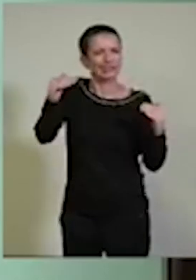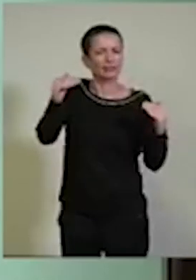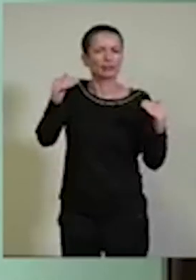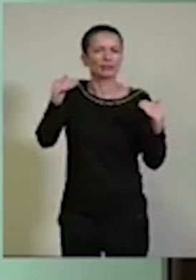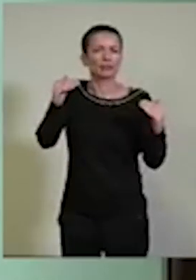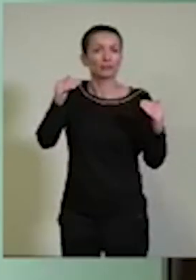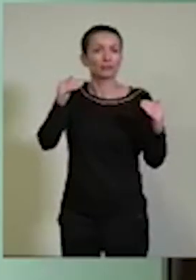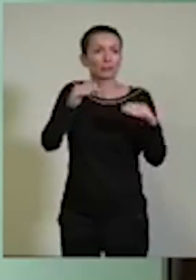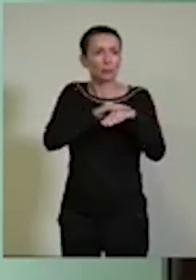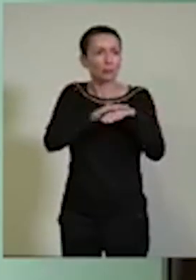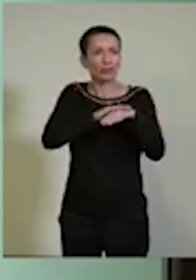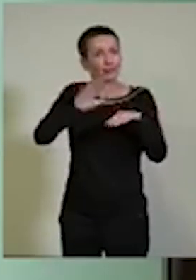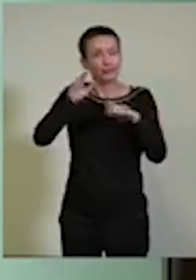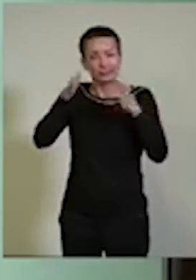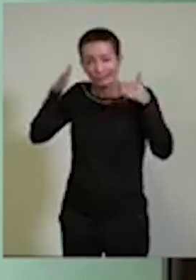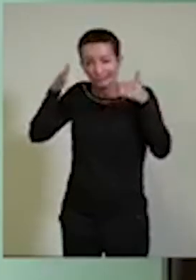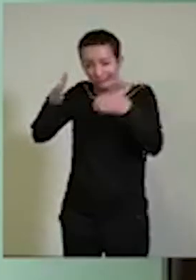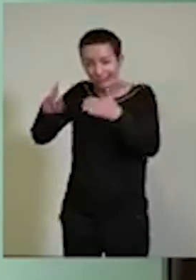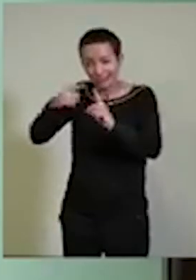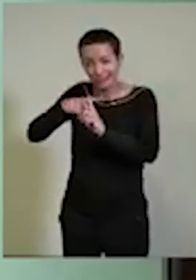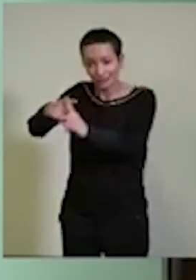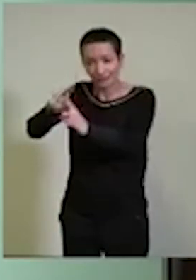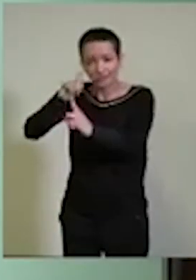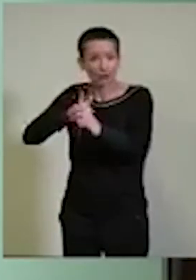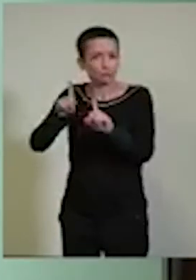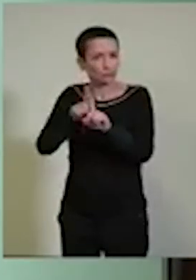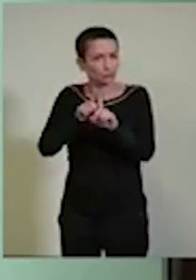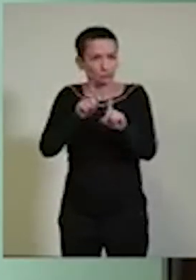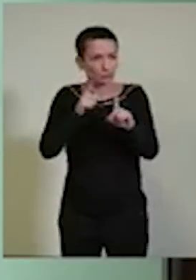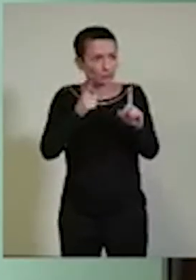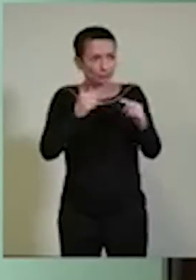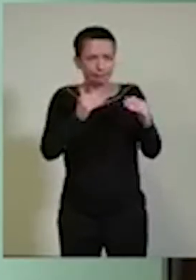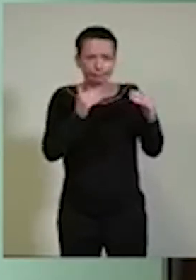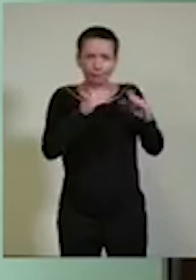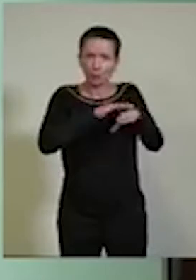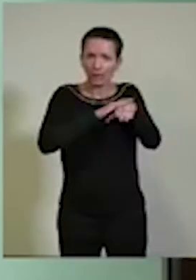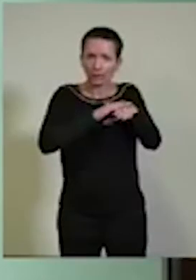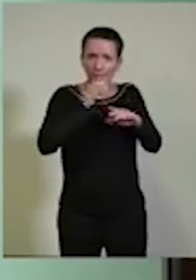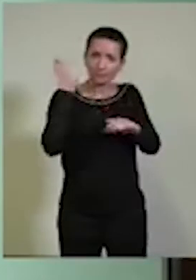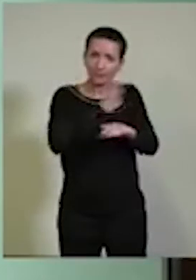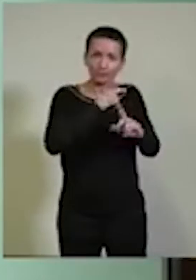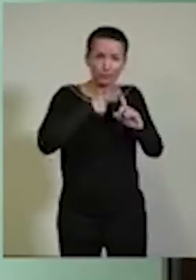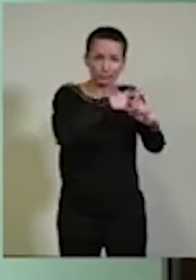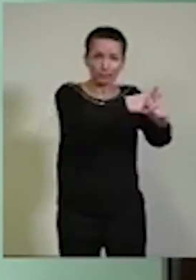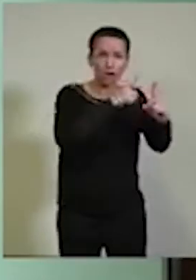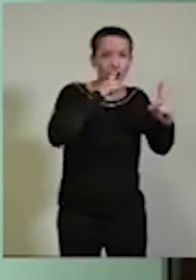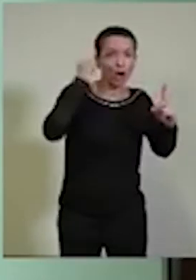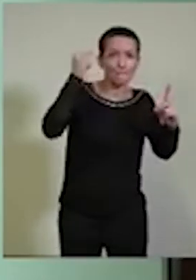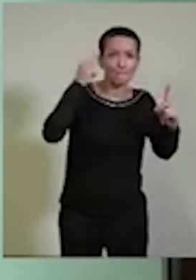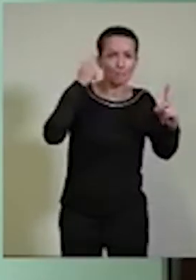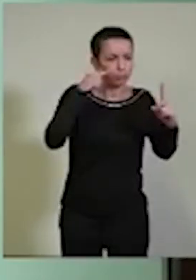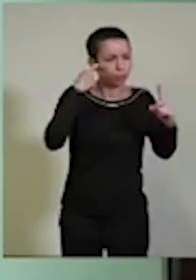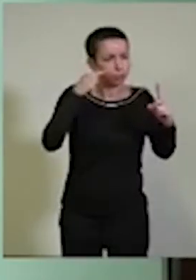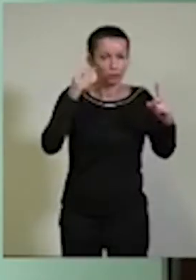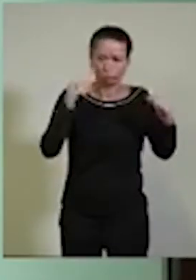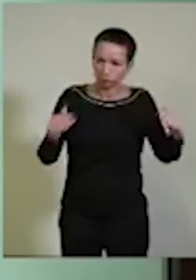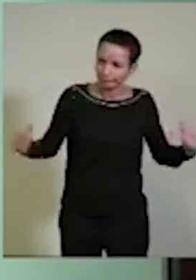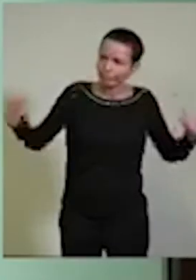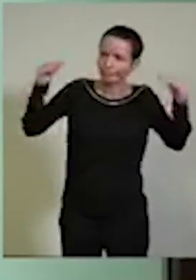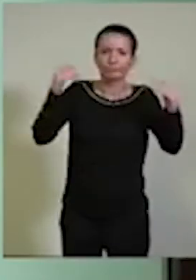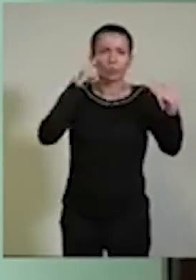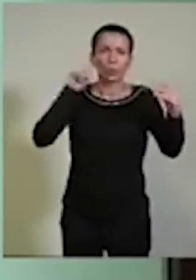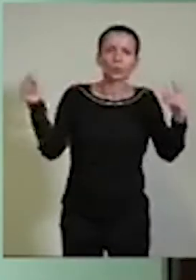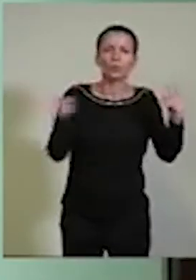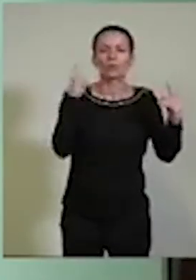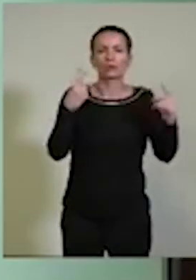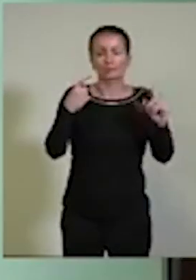les femmes, mais aussi une politique envers les hommes, notamment pour équilibrer tout cela, parce que ça va dans le bon sens pour tout le monde. Donc ça,